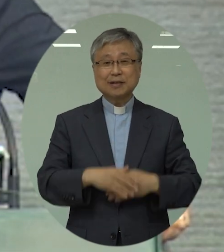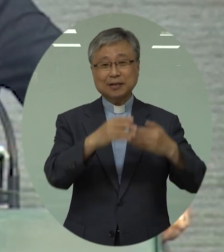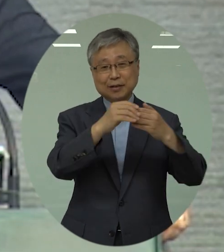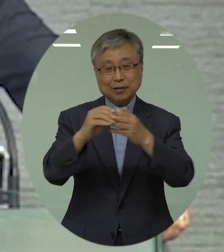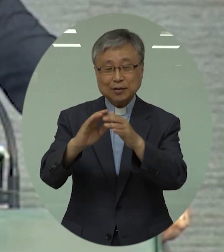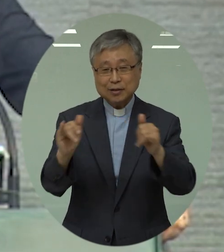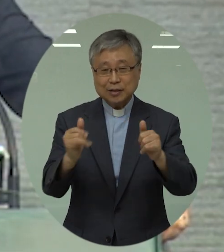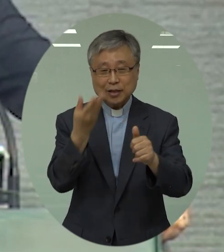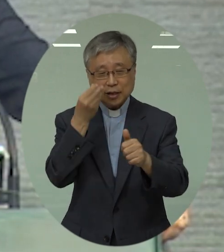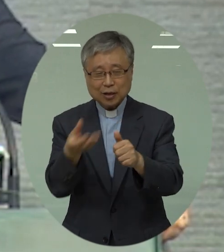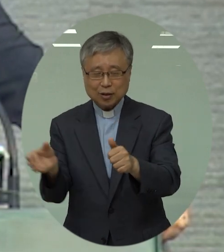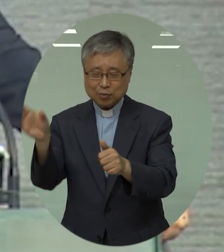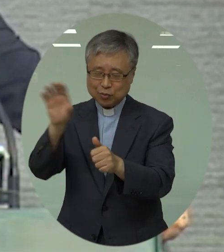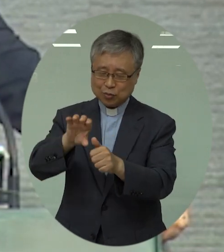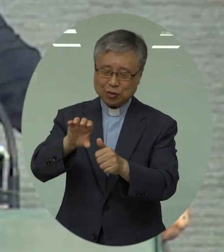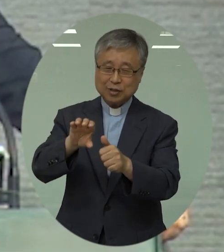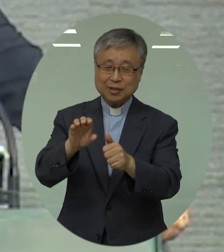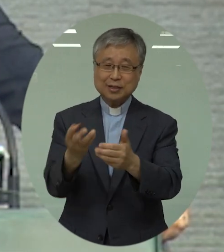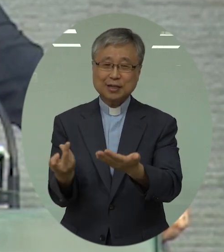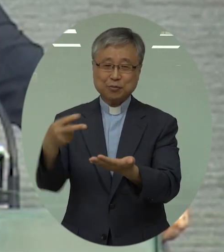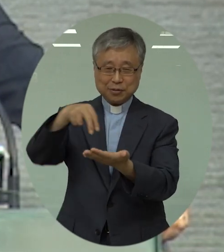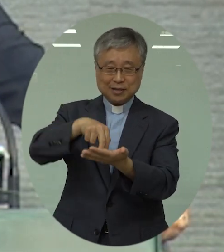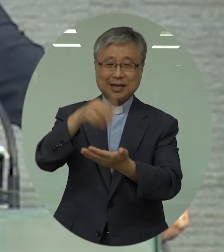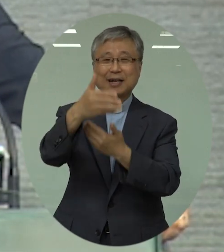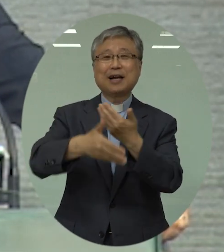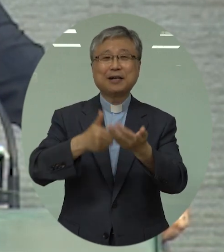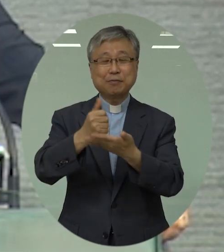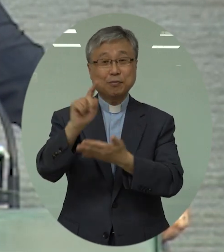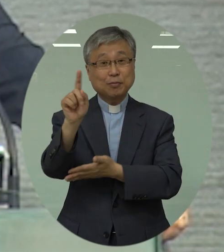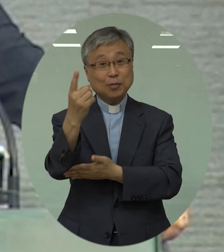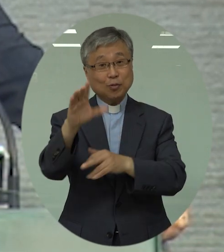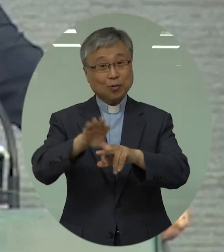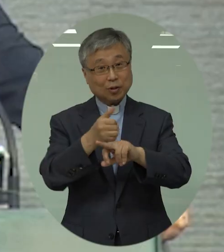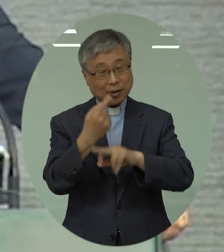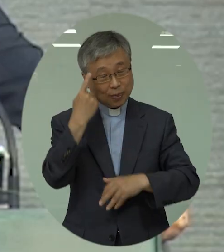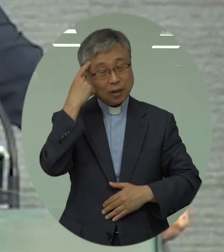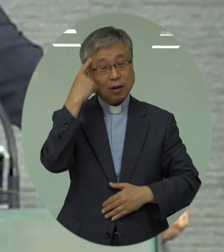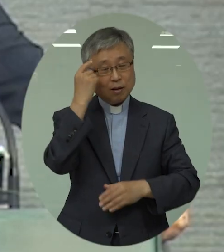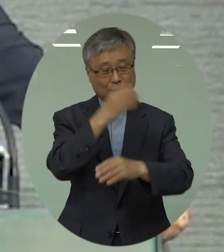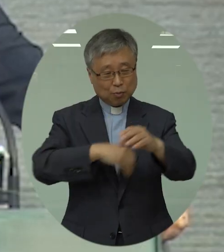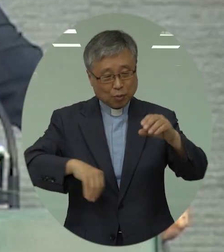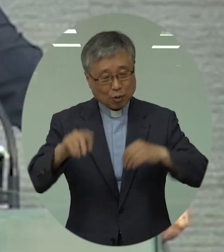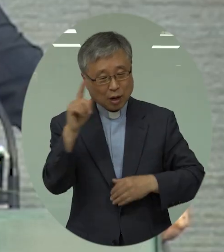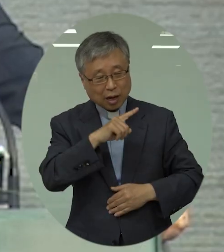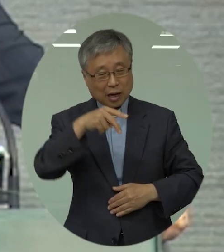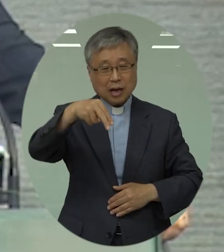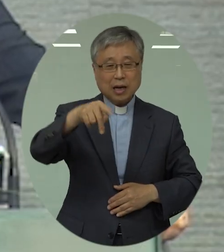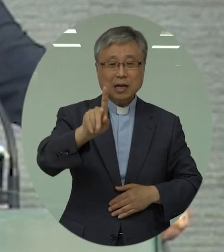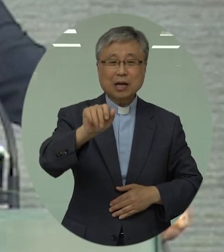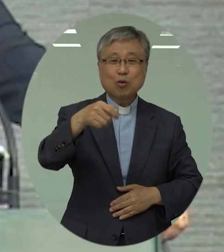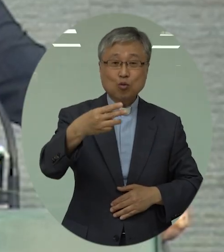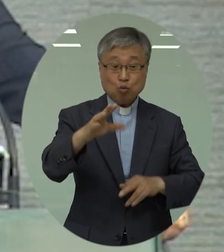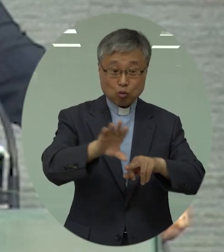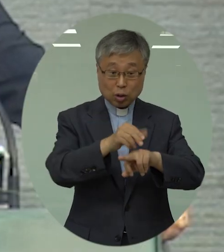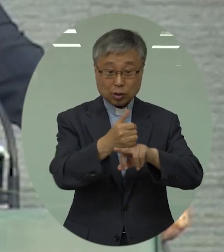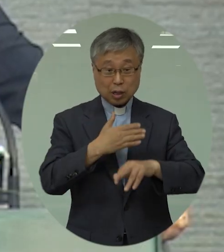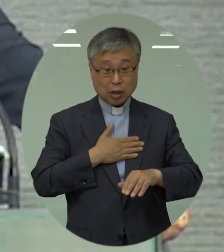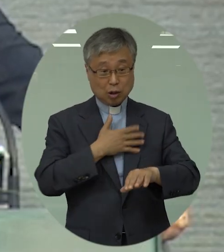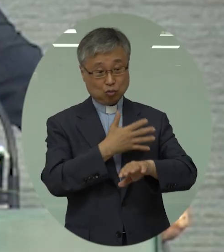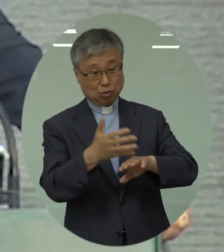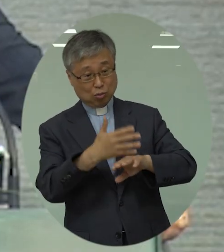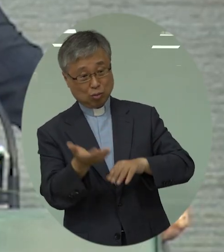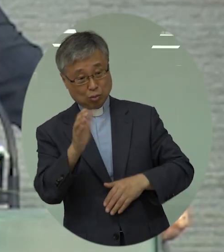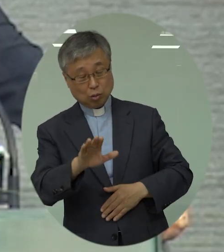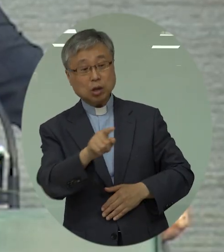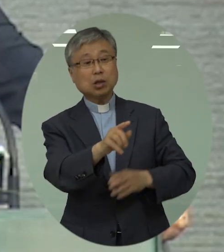지도자를 기름 부어 세우시는 하나님. 다윗이 깨달은 거예요. 비록 악한 사울 왕이지만 나를 죽이려고 시도하지만 이 사람도